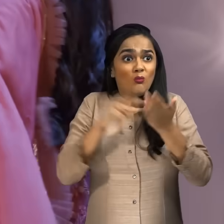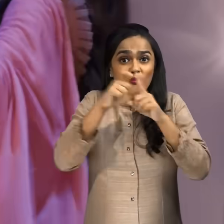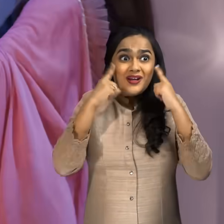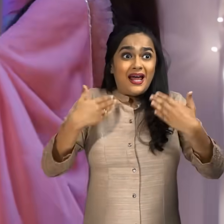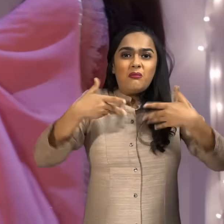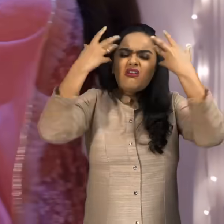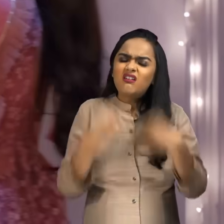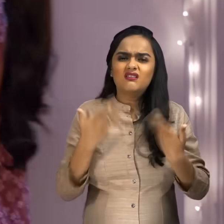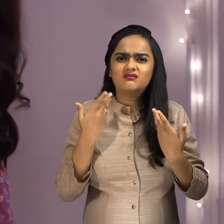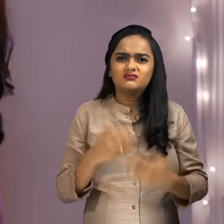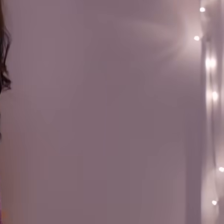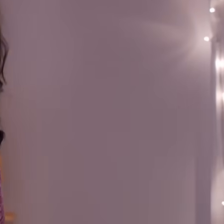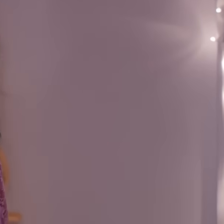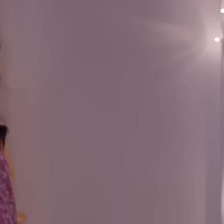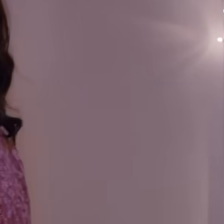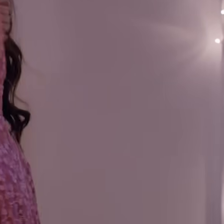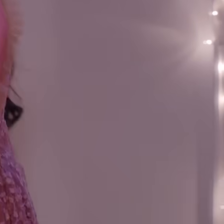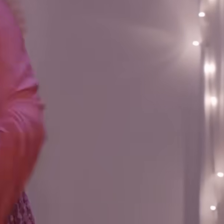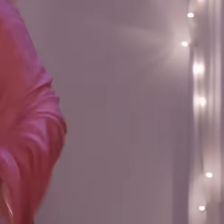पूरा मूड ऑफ कर दिया।